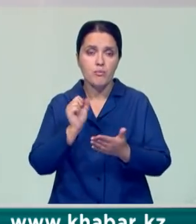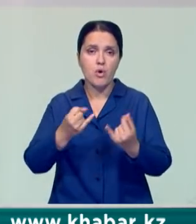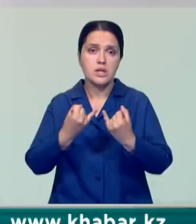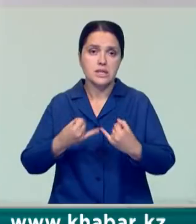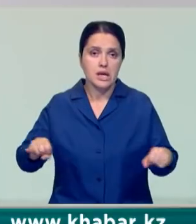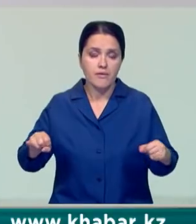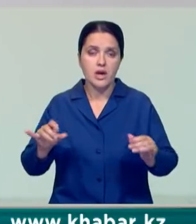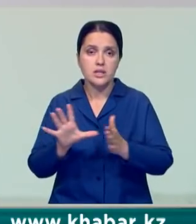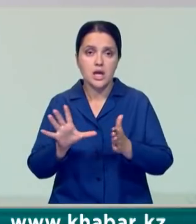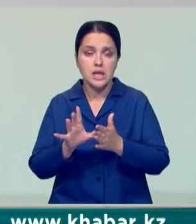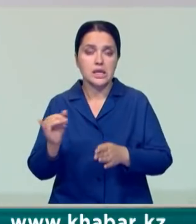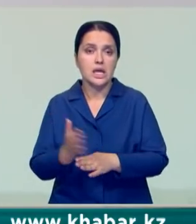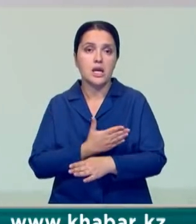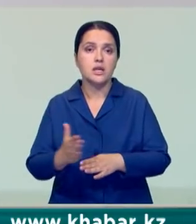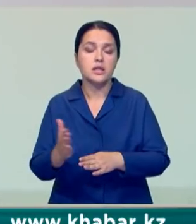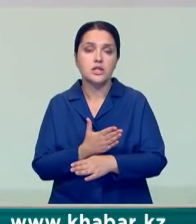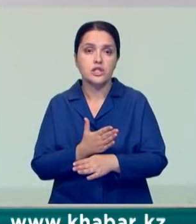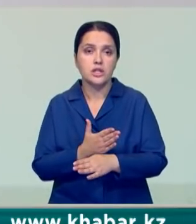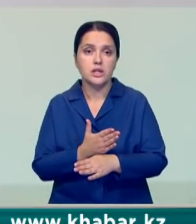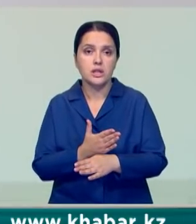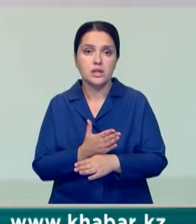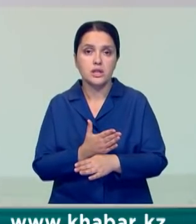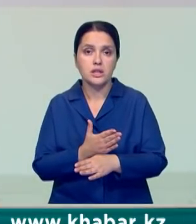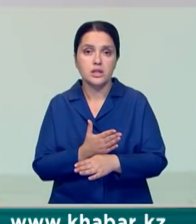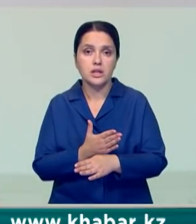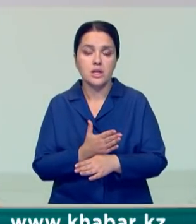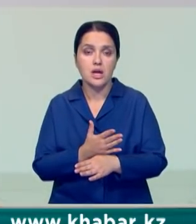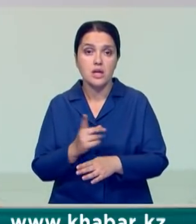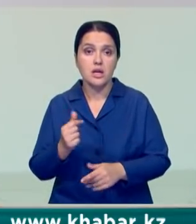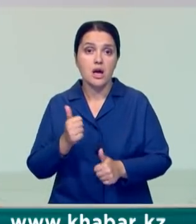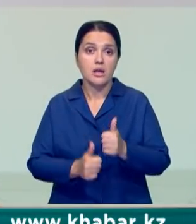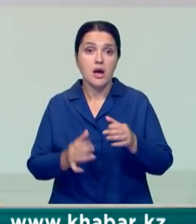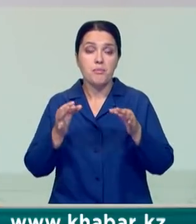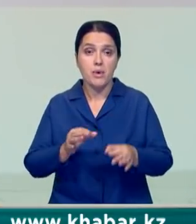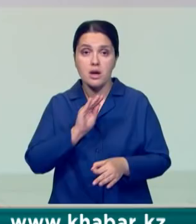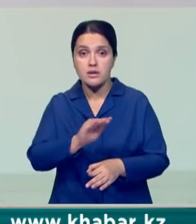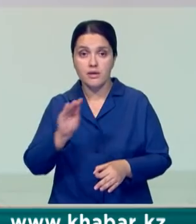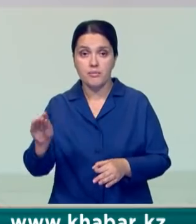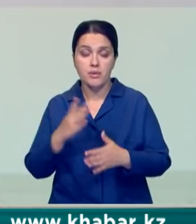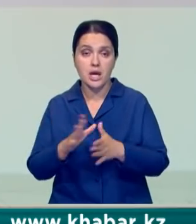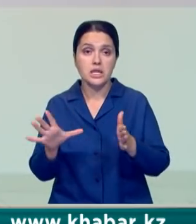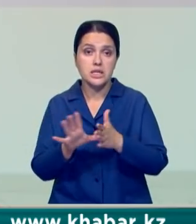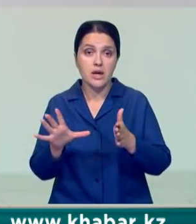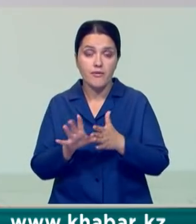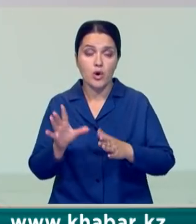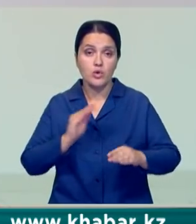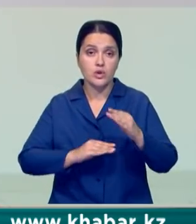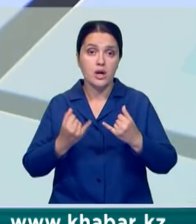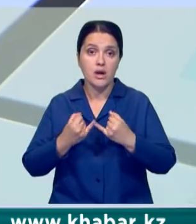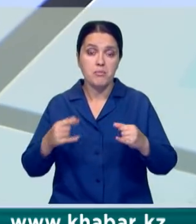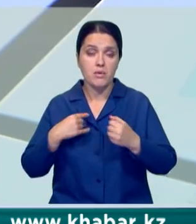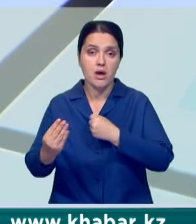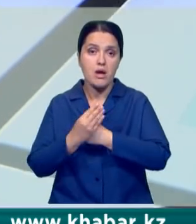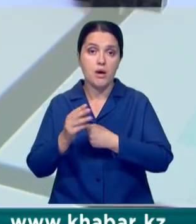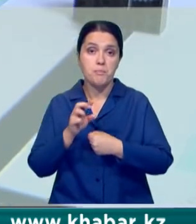разложить их на основу за каждое правильно расположено цифровое устройство и кабель нам начисляются баллы